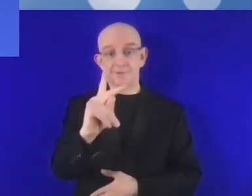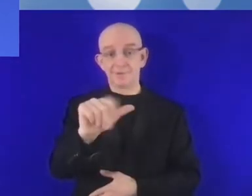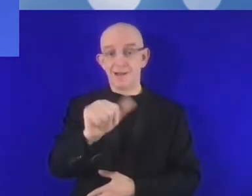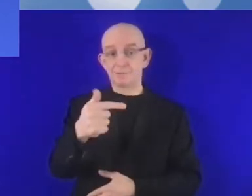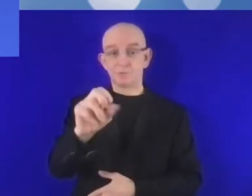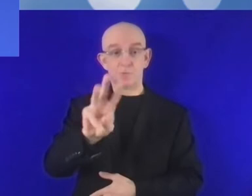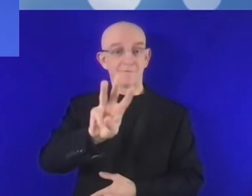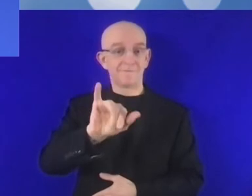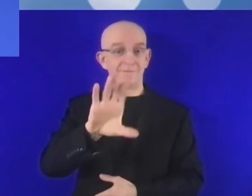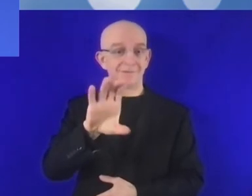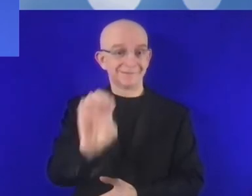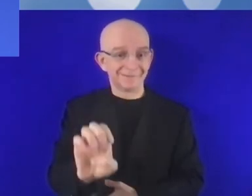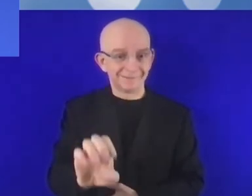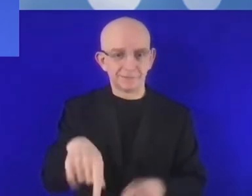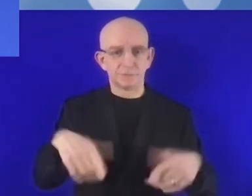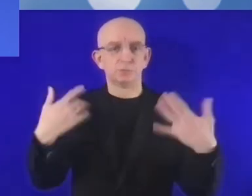وتعزز الابتكارية.